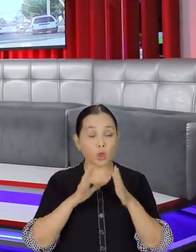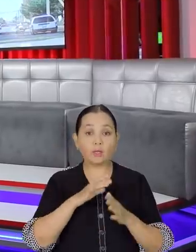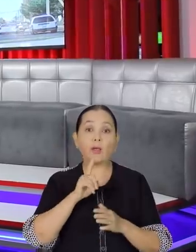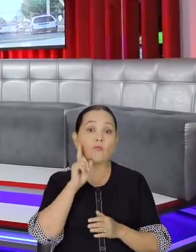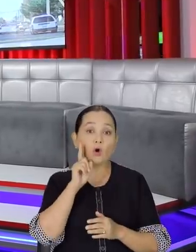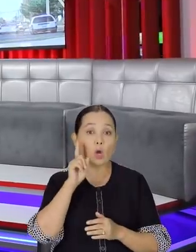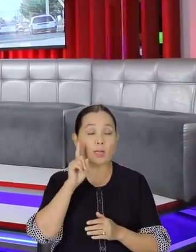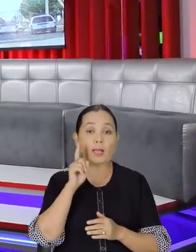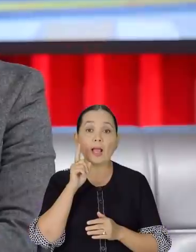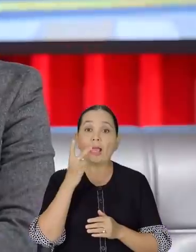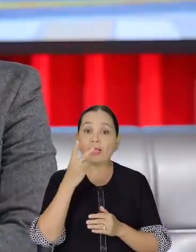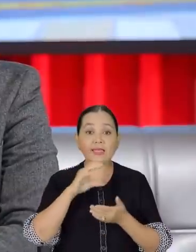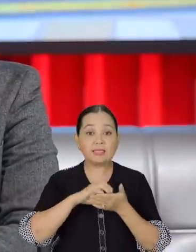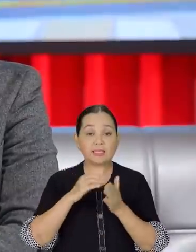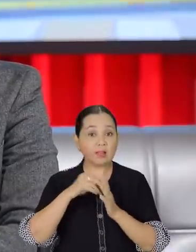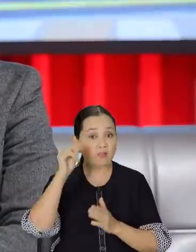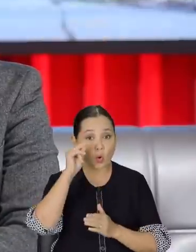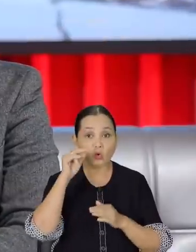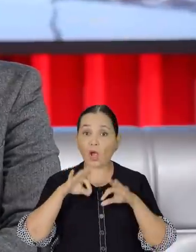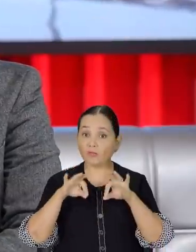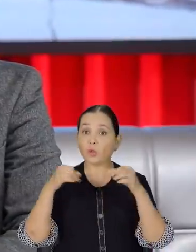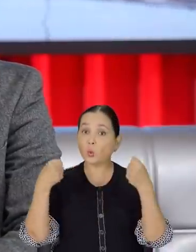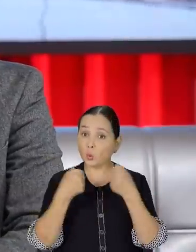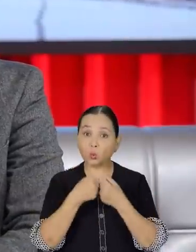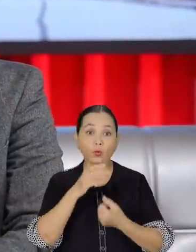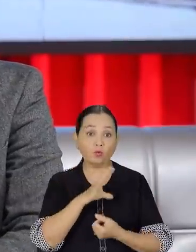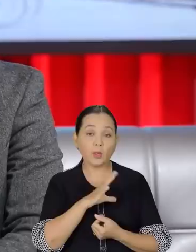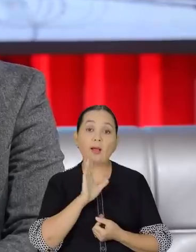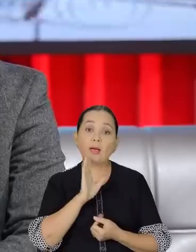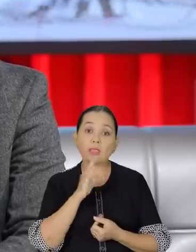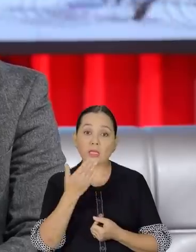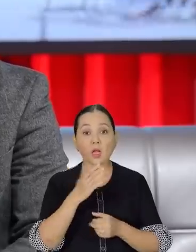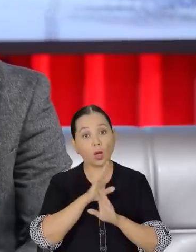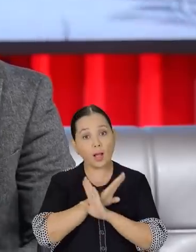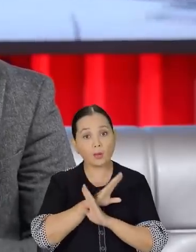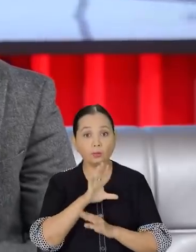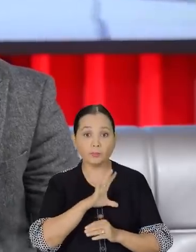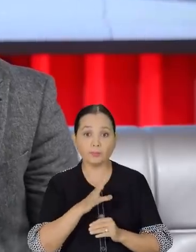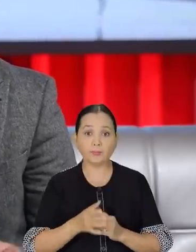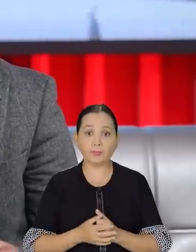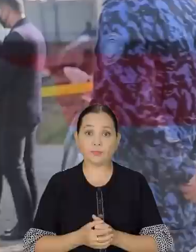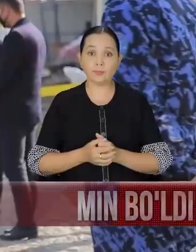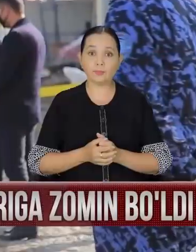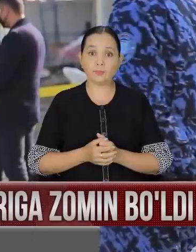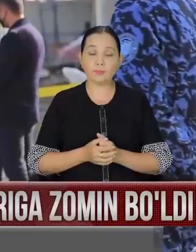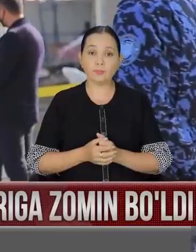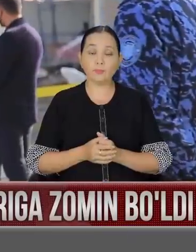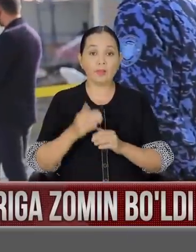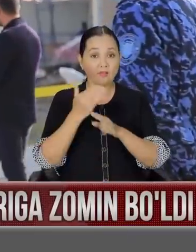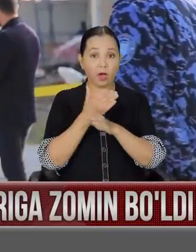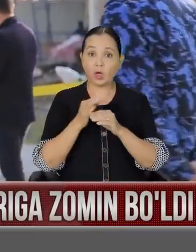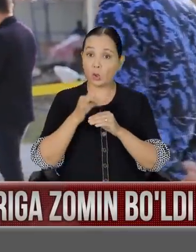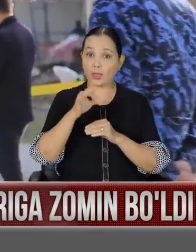Voyaga yetmagan 2-sinf o'quvchisini avtomobil urib yuborgan qizaloq bu hayotdan ko'z yumdi.